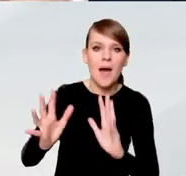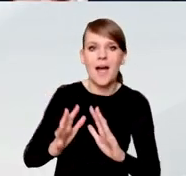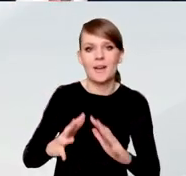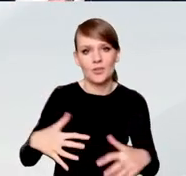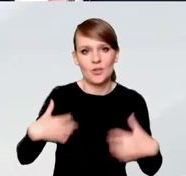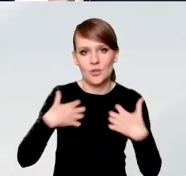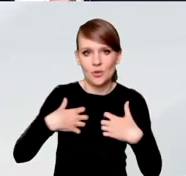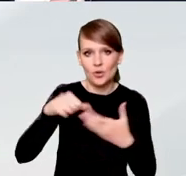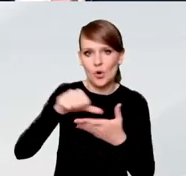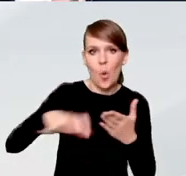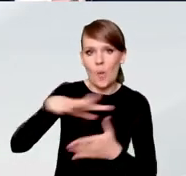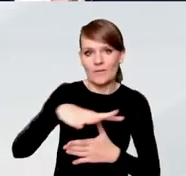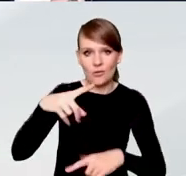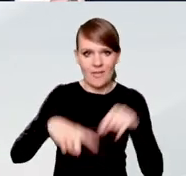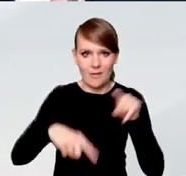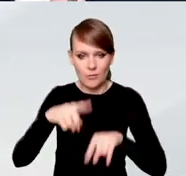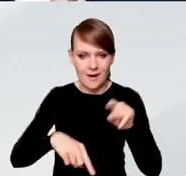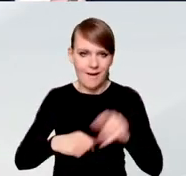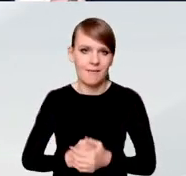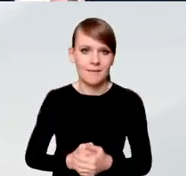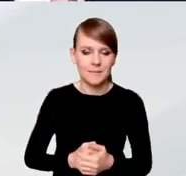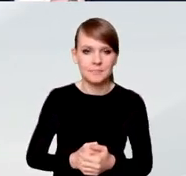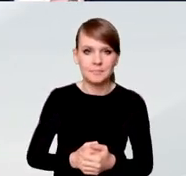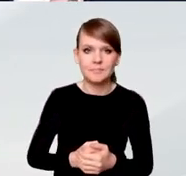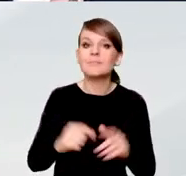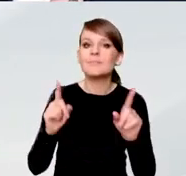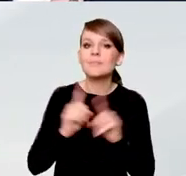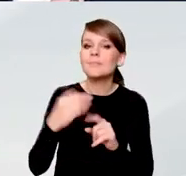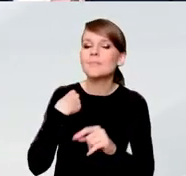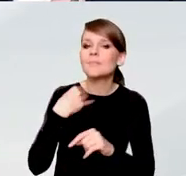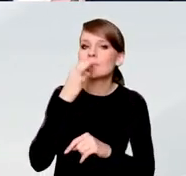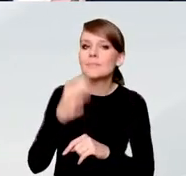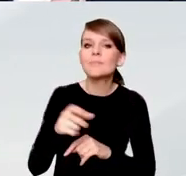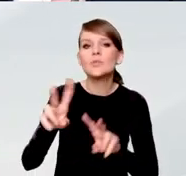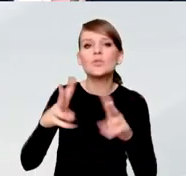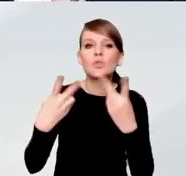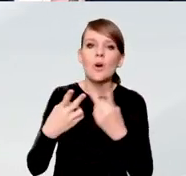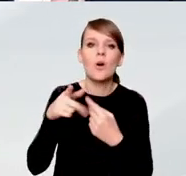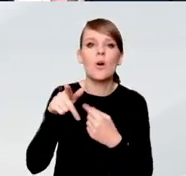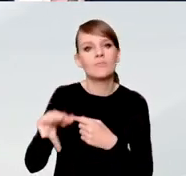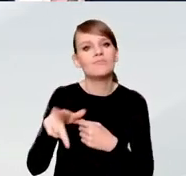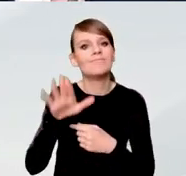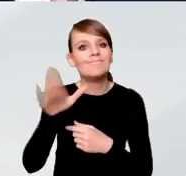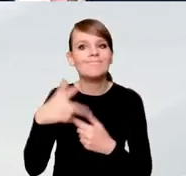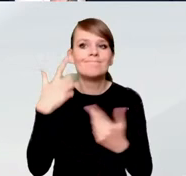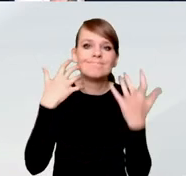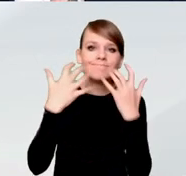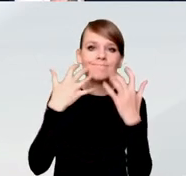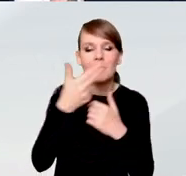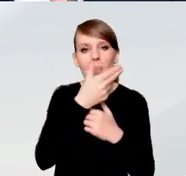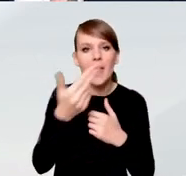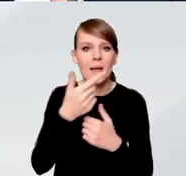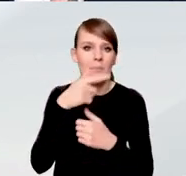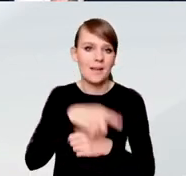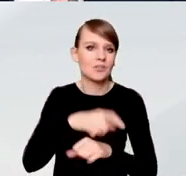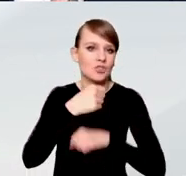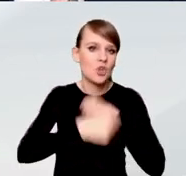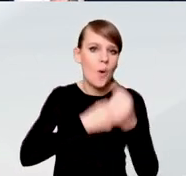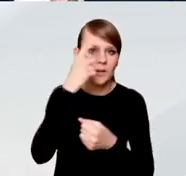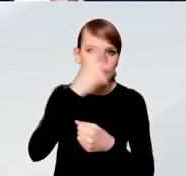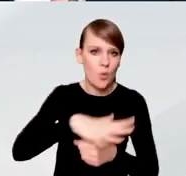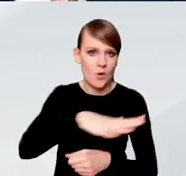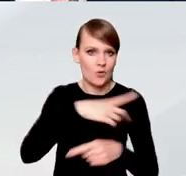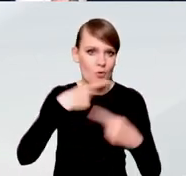naturalnego. Pytaliśmy o źródła informacji o działaniach społecznie odpowiedzialnych i tutaj